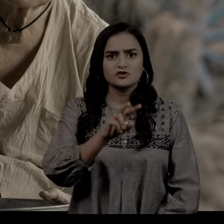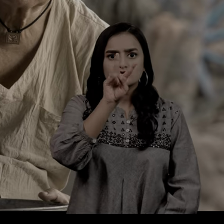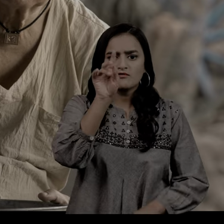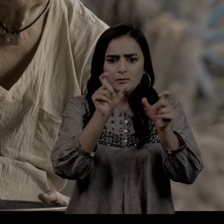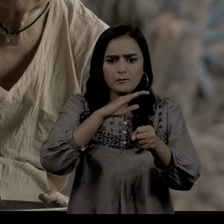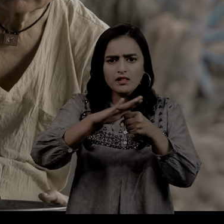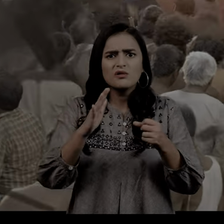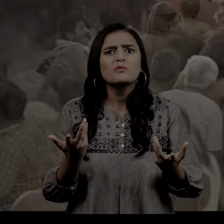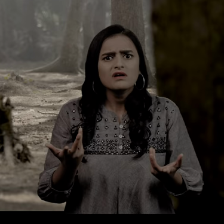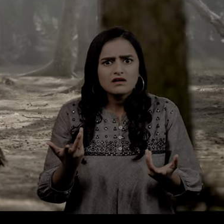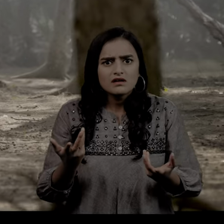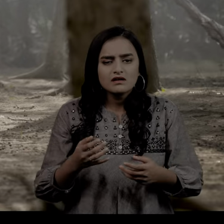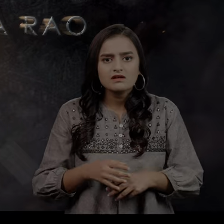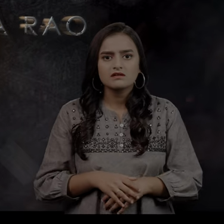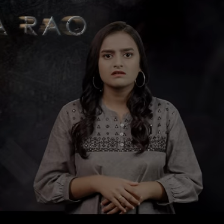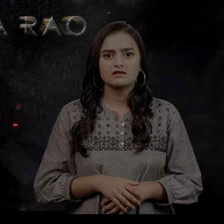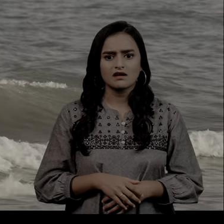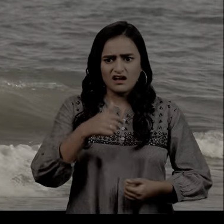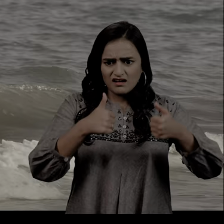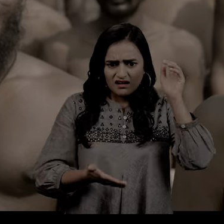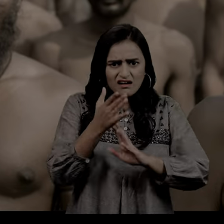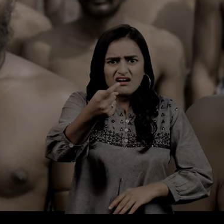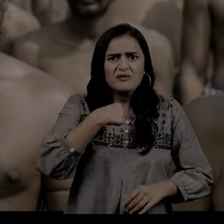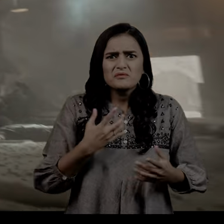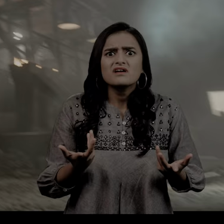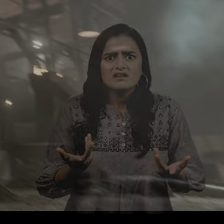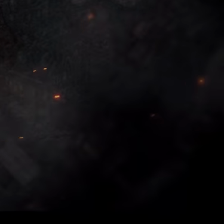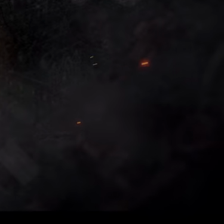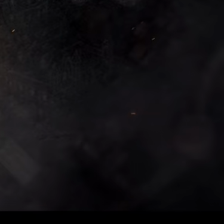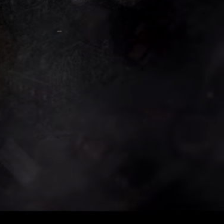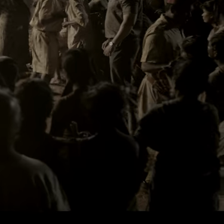ఇరవై నాలుగు మందిని ఎందుకు చంపున్నాడు? నాతో ఎందుకు పందెం కాశాడు?